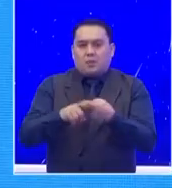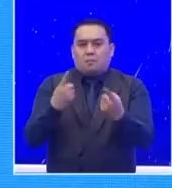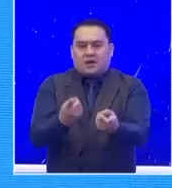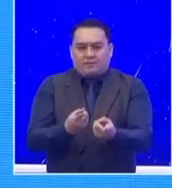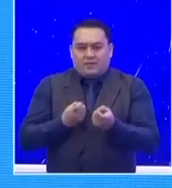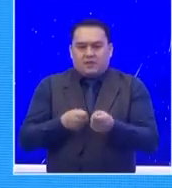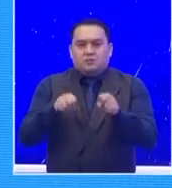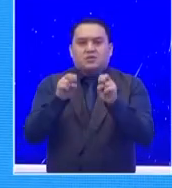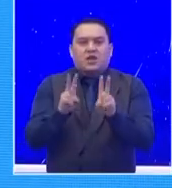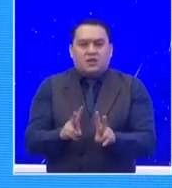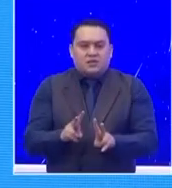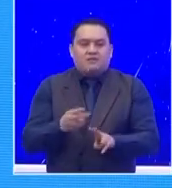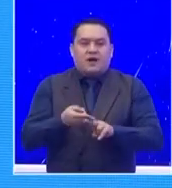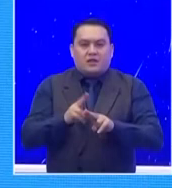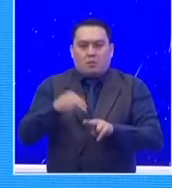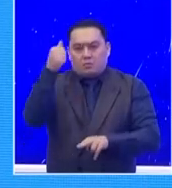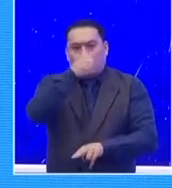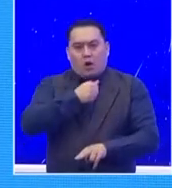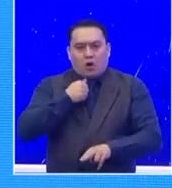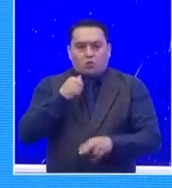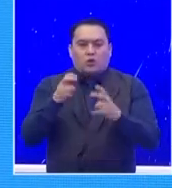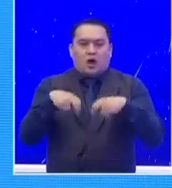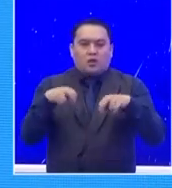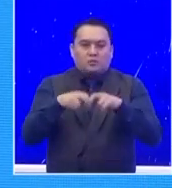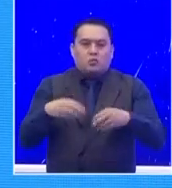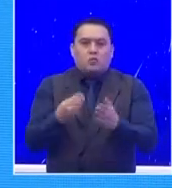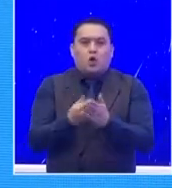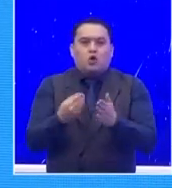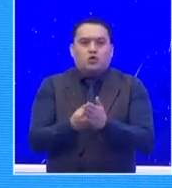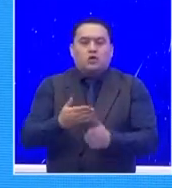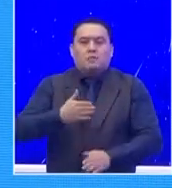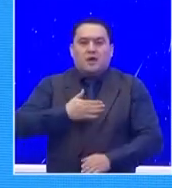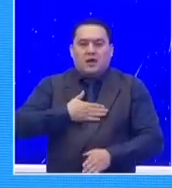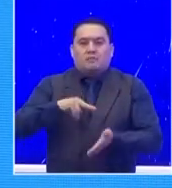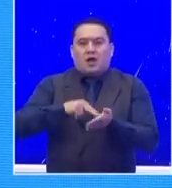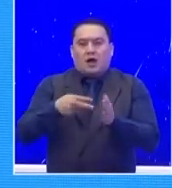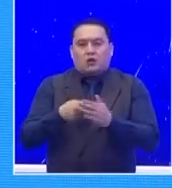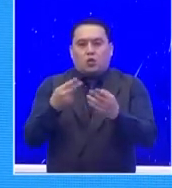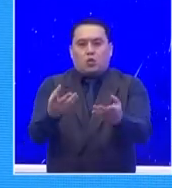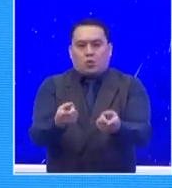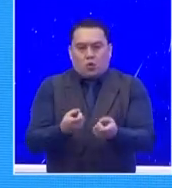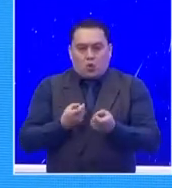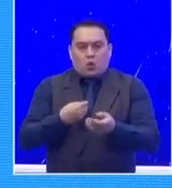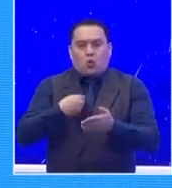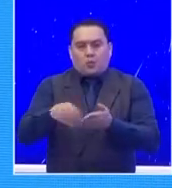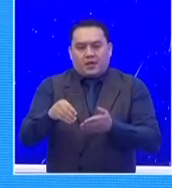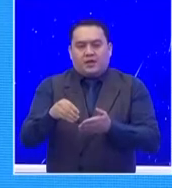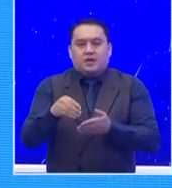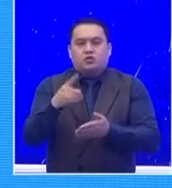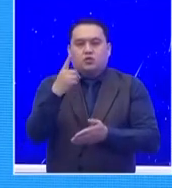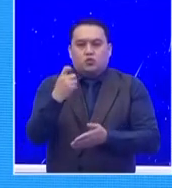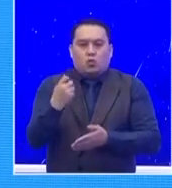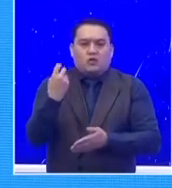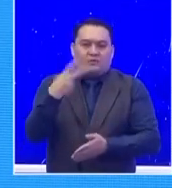привлечения специалистов в этом году при рассмотрении бюджета мы планируем приобрести 126